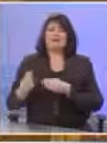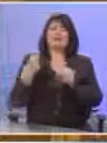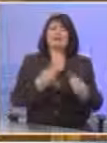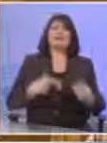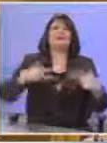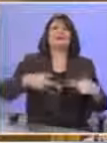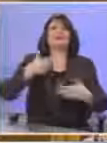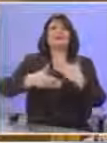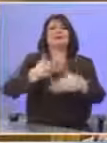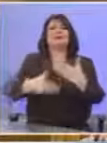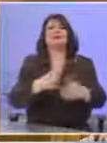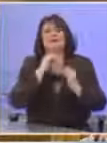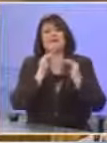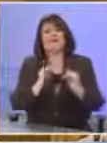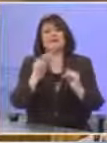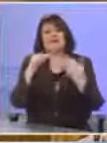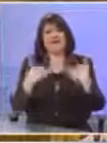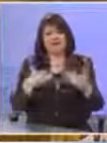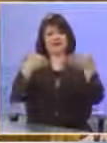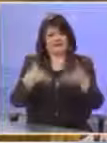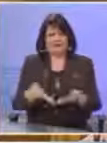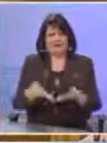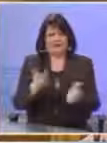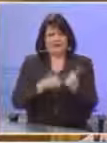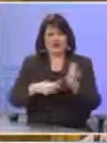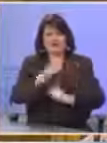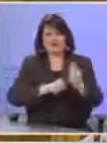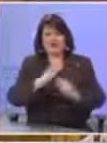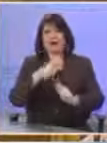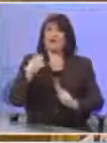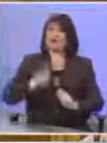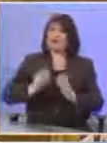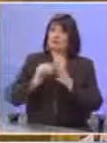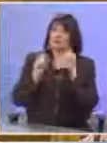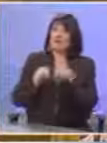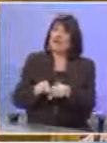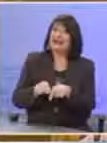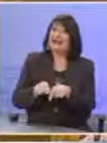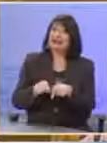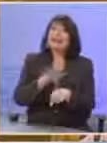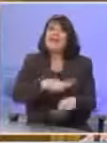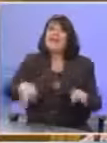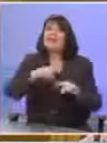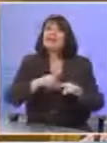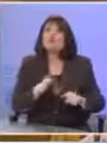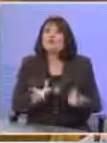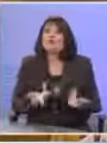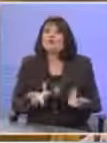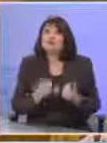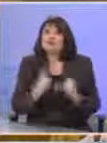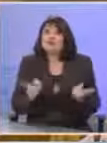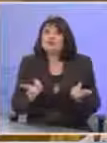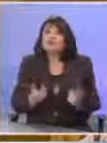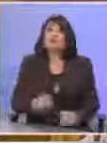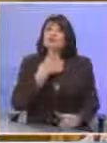σε κυβέρνηση? Η Βουλή των Ελλήνων είναι το νομοθετικό σώμα των δημοσίων υπαλλήλων, η ολόκληρη της κοινωνίας. Πώς μπορούμε